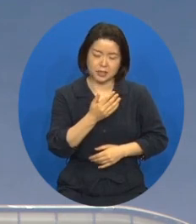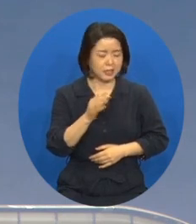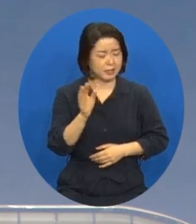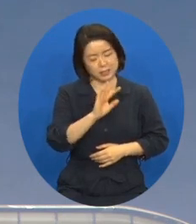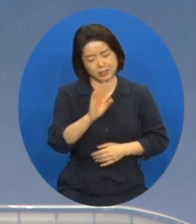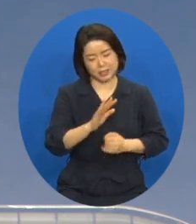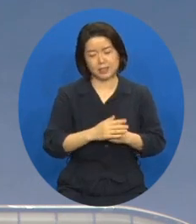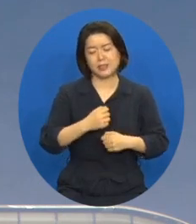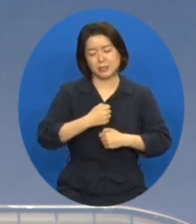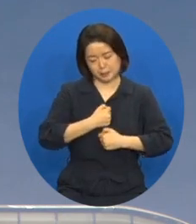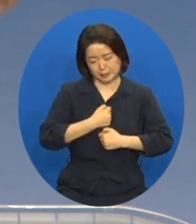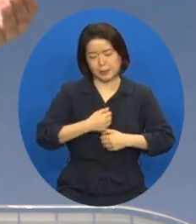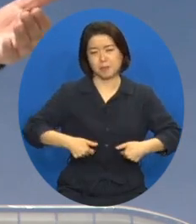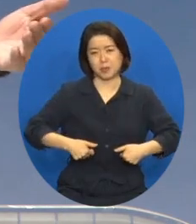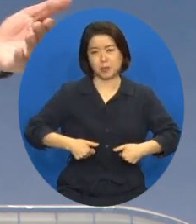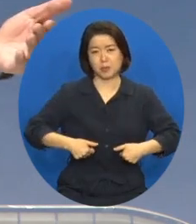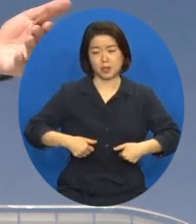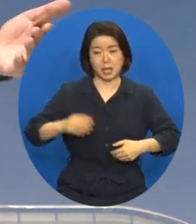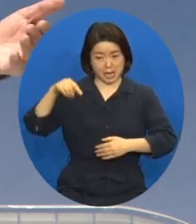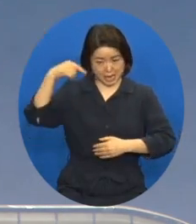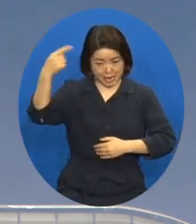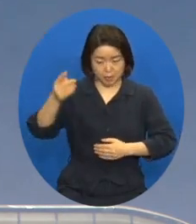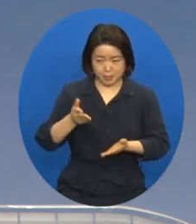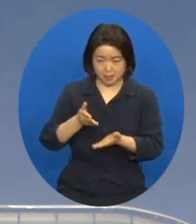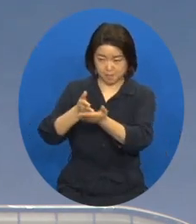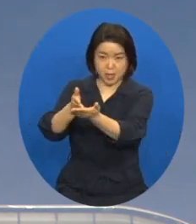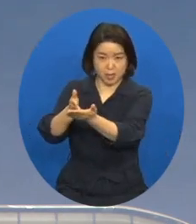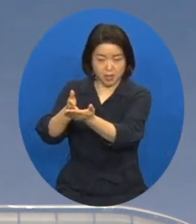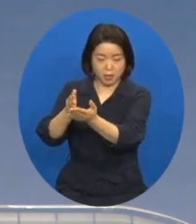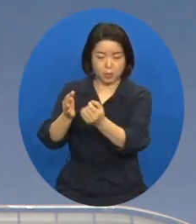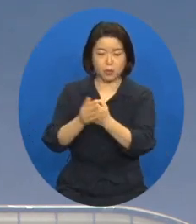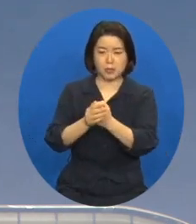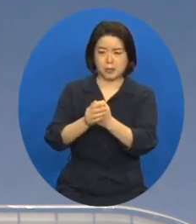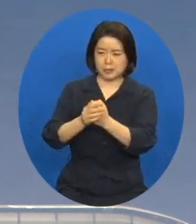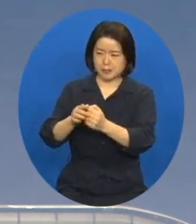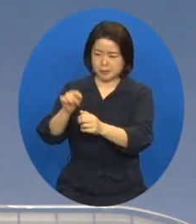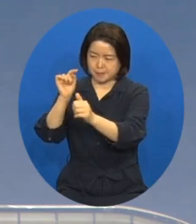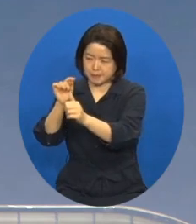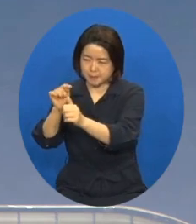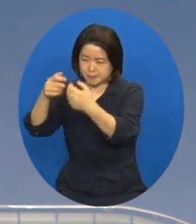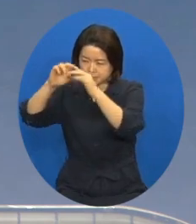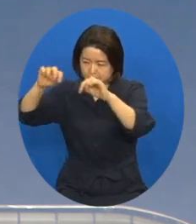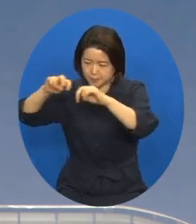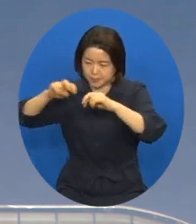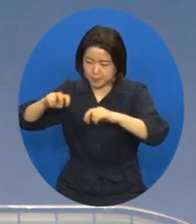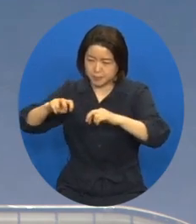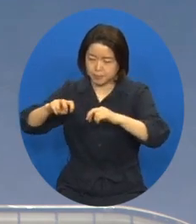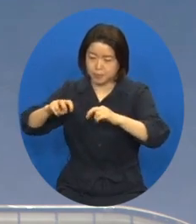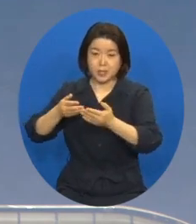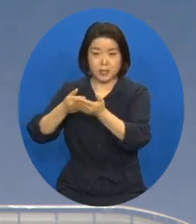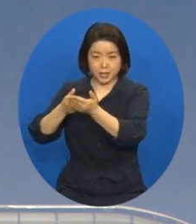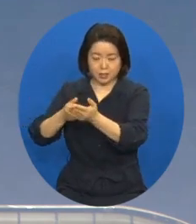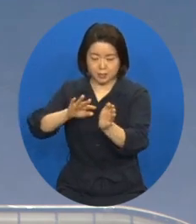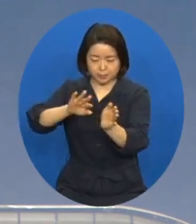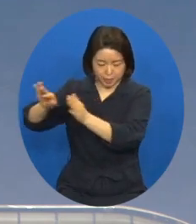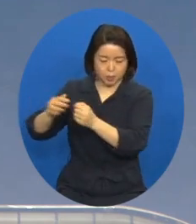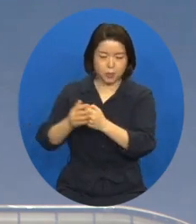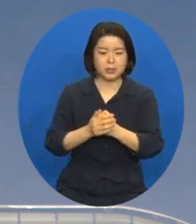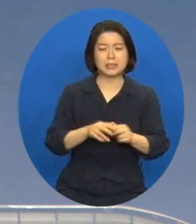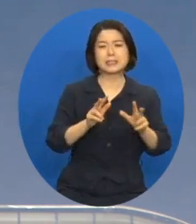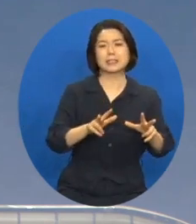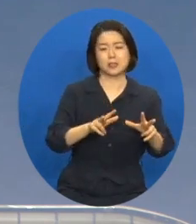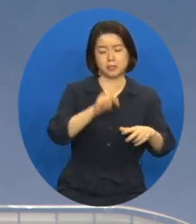지키자. 나중에 가서 건의할 건 건의하고 따질 건 따지더라도 일단은 우리가 정부 방침에는